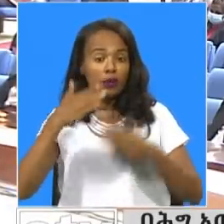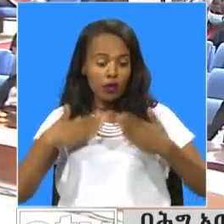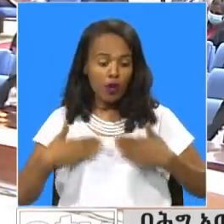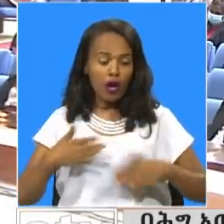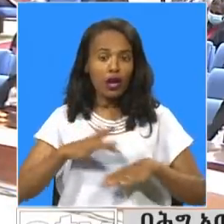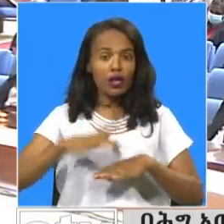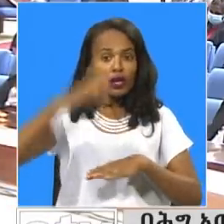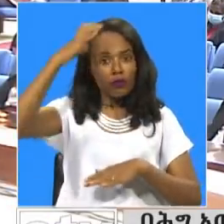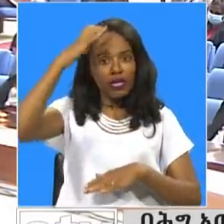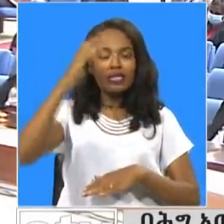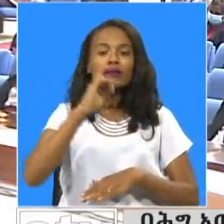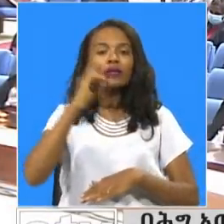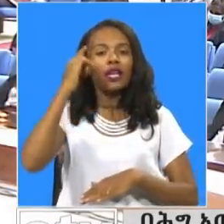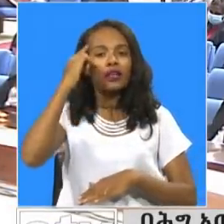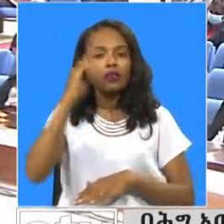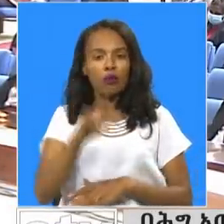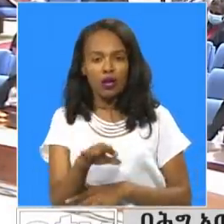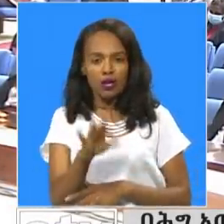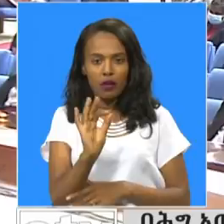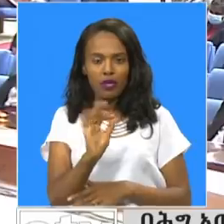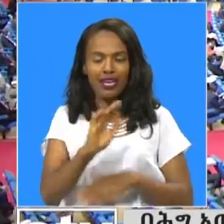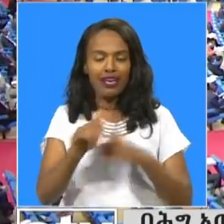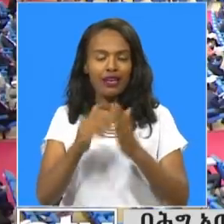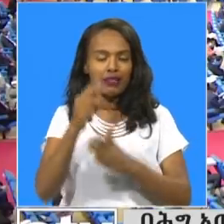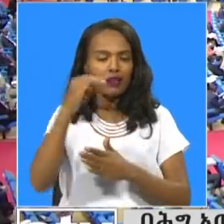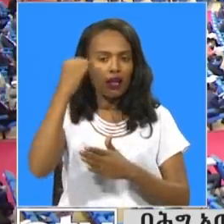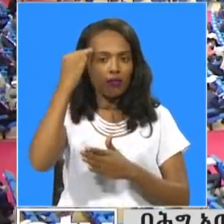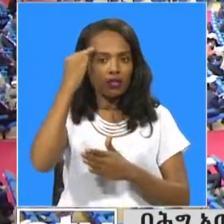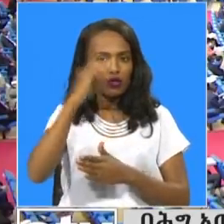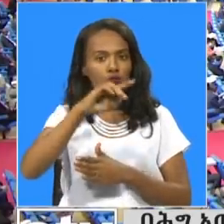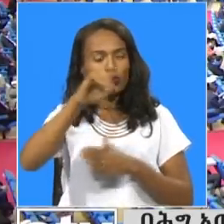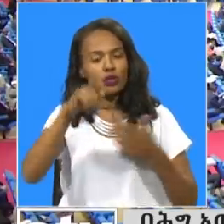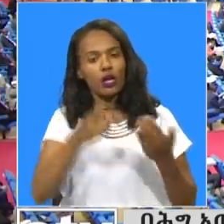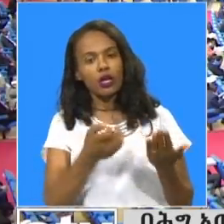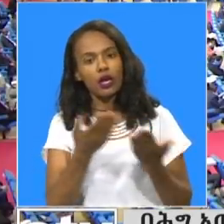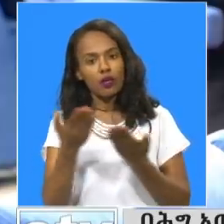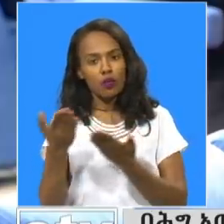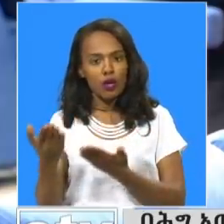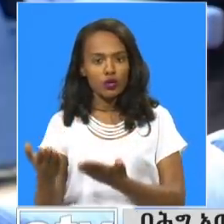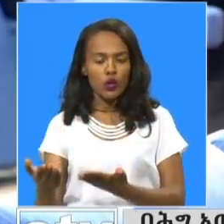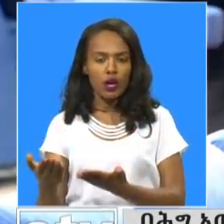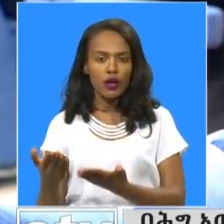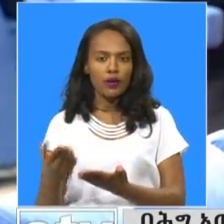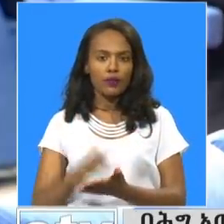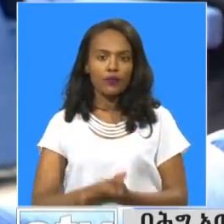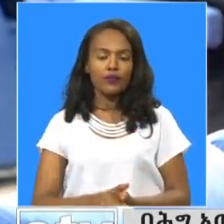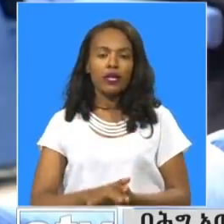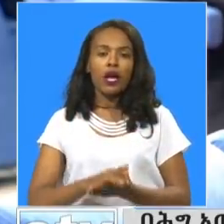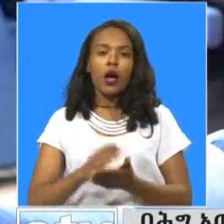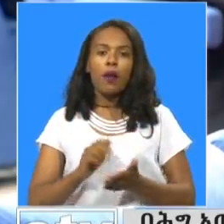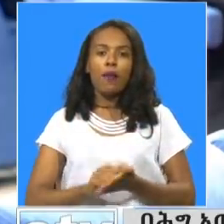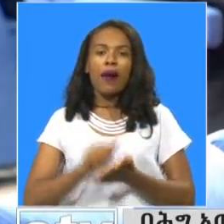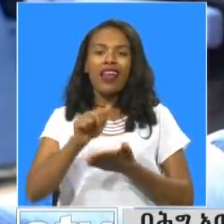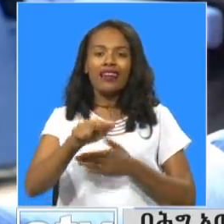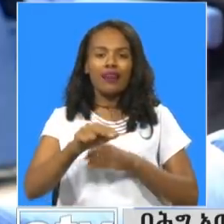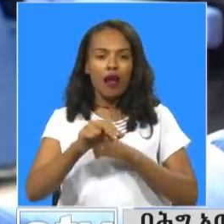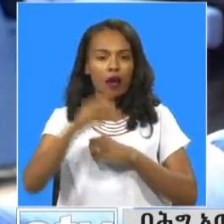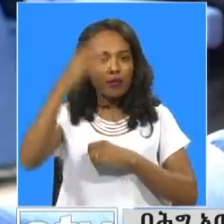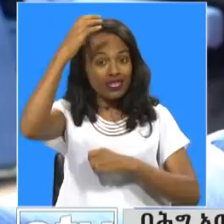ላይ መንግስት ምን እያሰበ እንደሚገኝም ለጠቅላይ ሚኒስትሩ ጥያቄ ቀርቦላቸዋል። ባለአደራ መንግስት